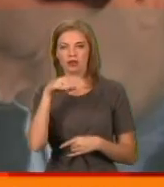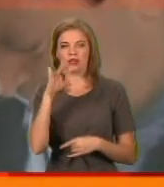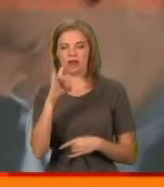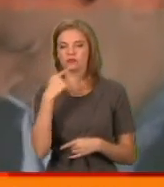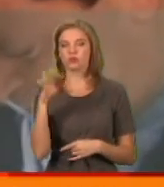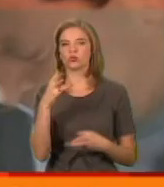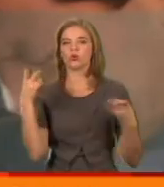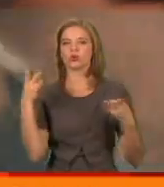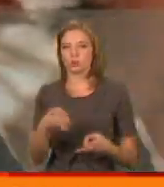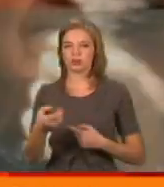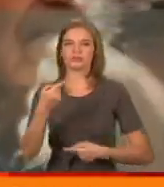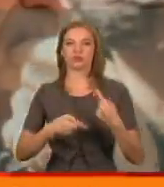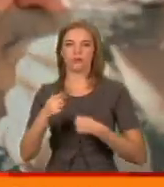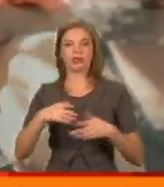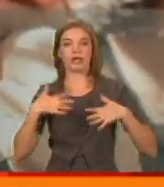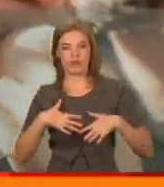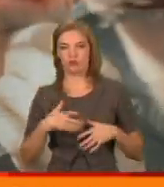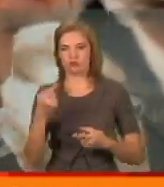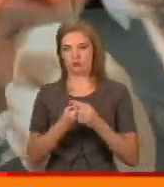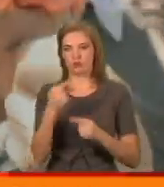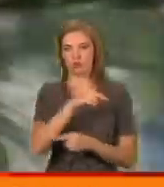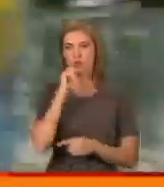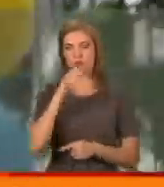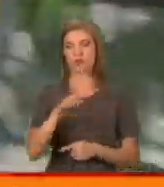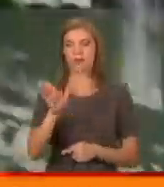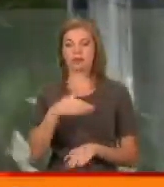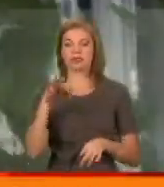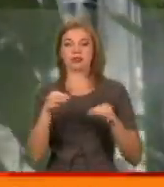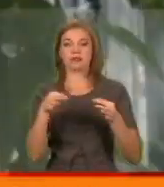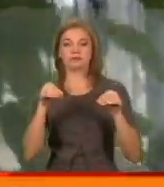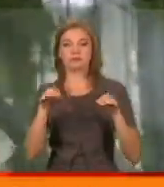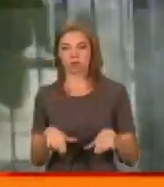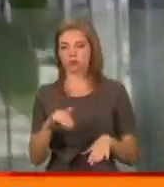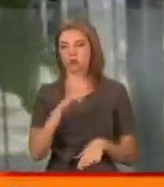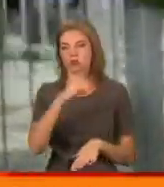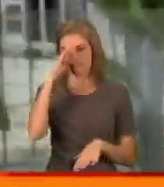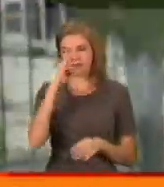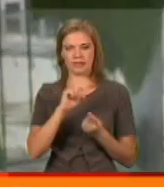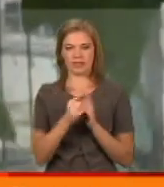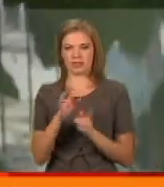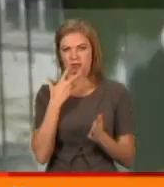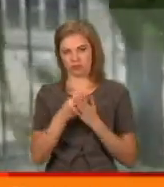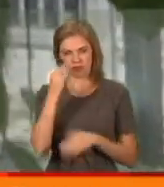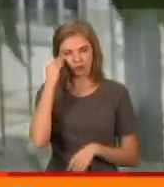про необхідність повернення Криму Україні. Утім, і після вироку Умеров не змінив своїх